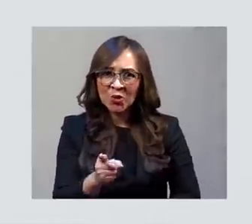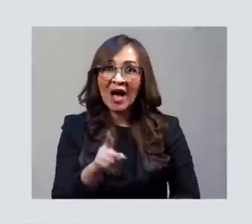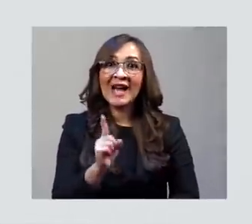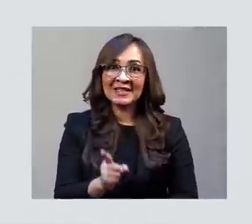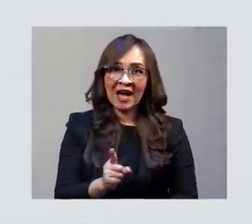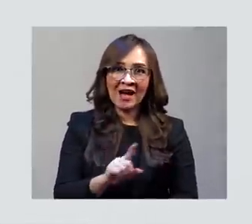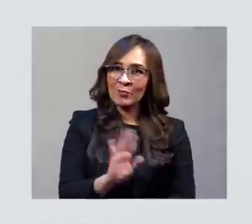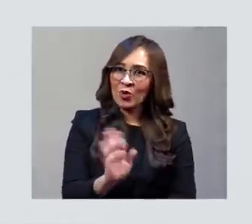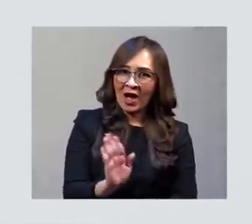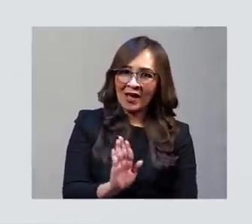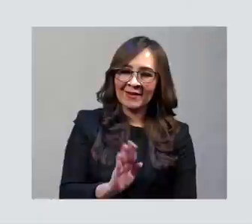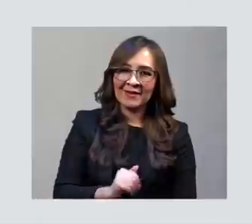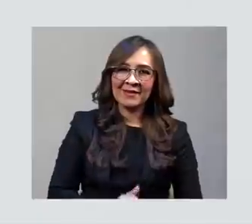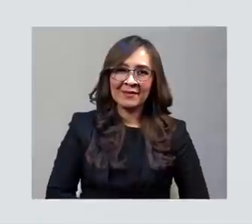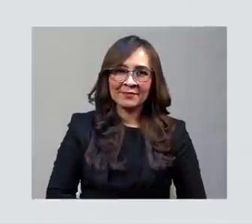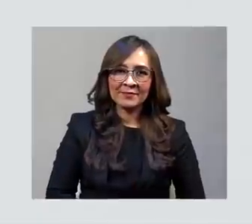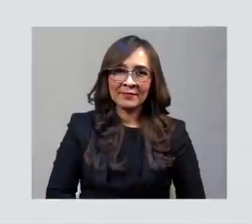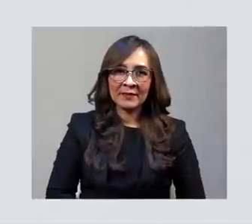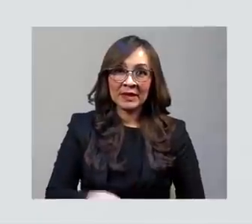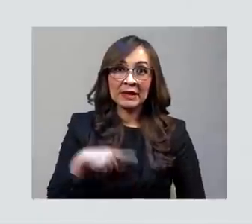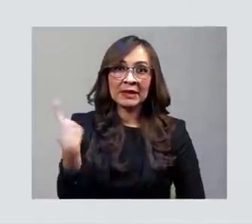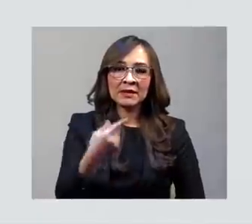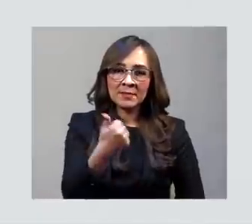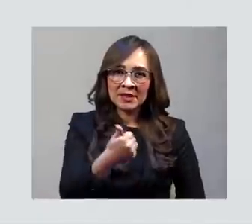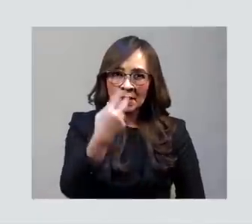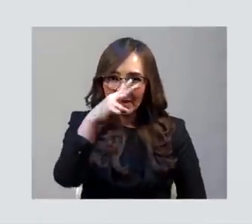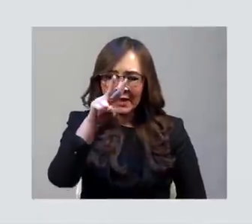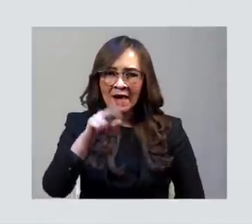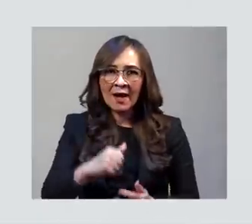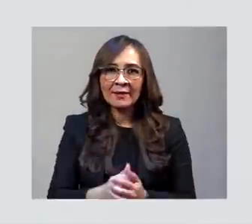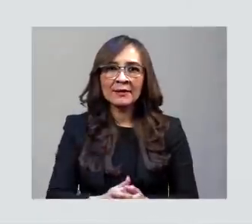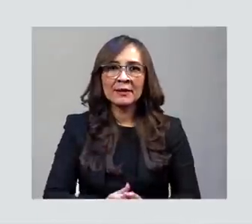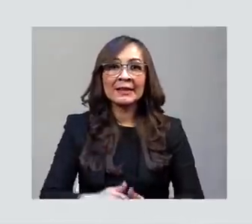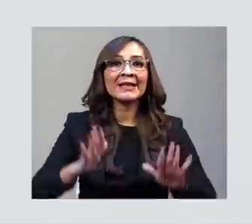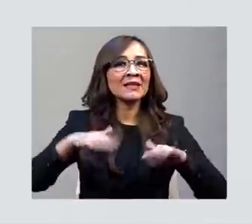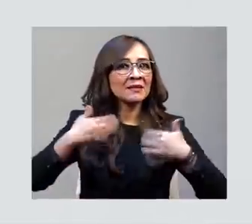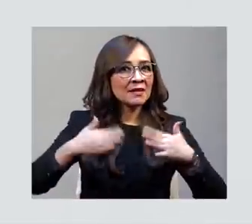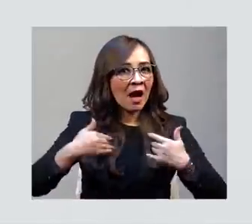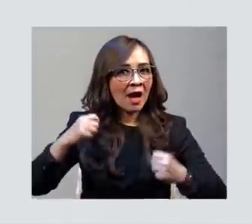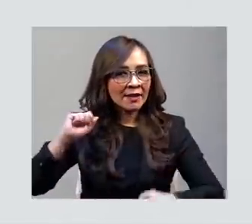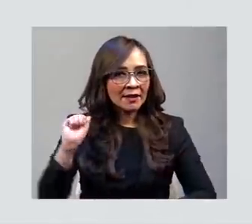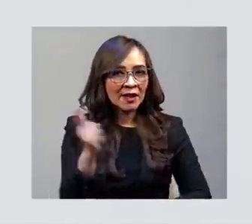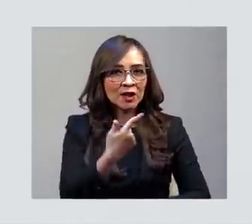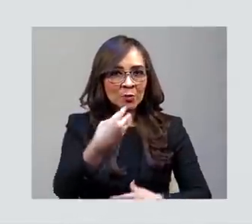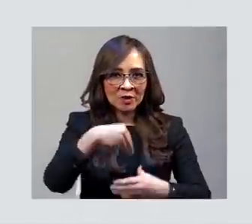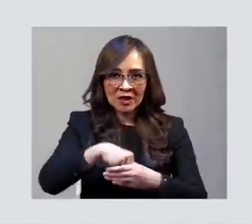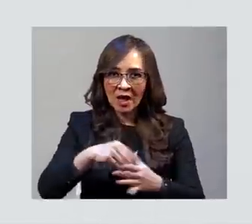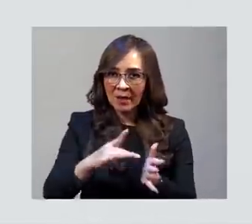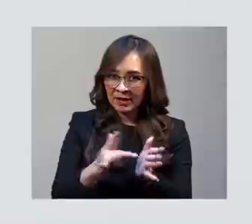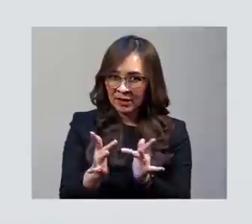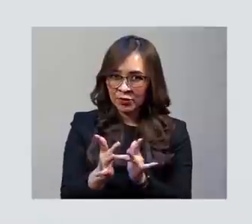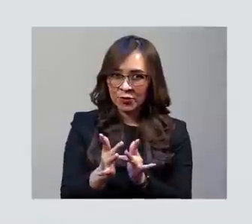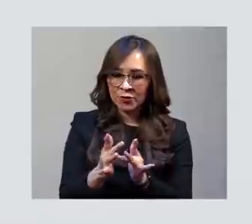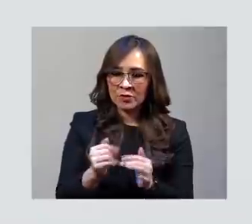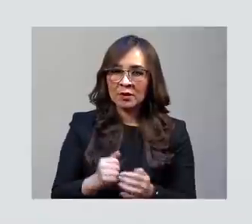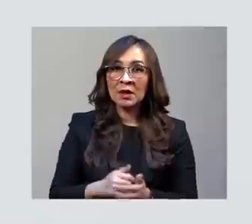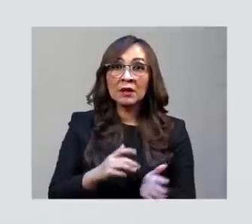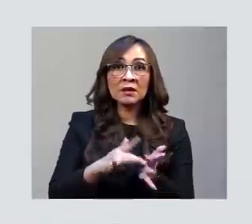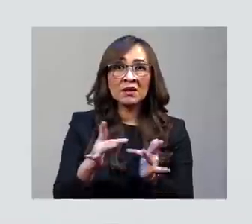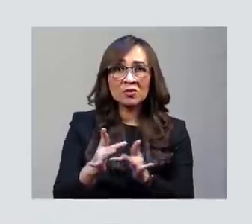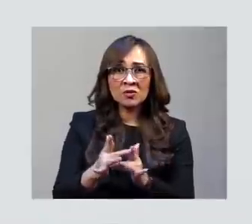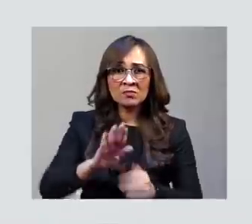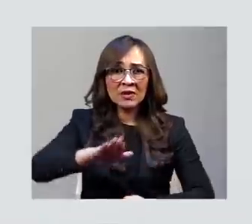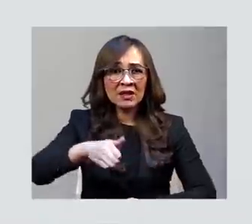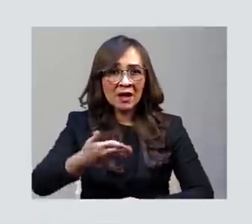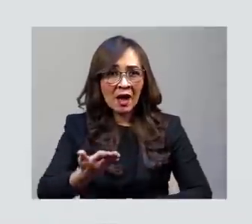Iya kan? Supaya kita dapat melihat kenikmatan hidup di dalam Kristus. Yesus mati buat kita bukan supaya kita sengsara.